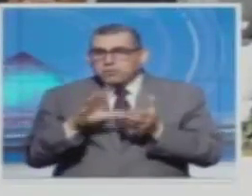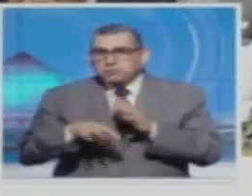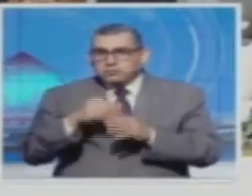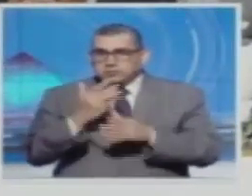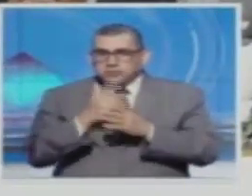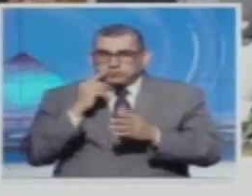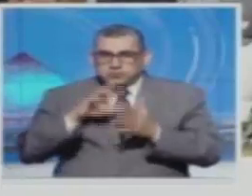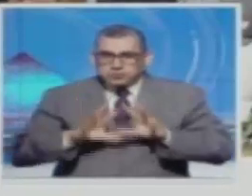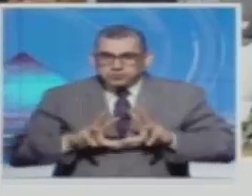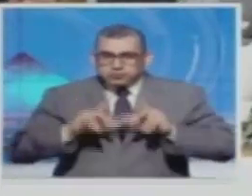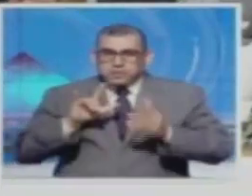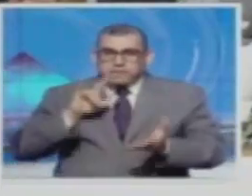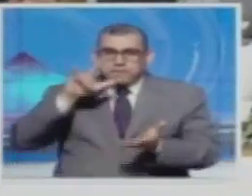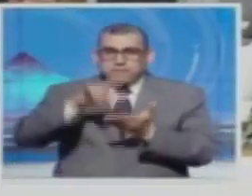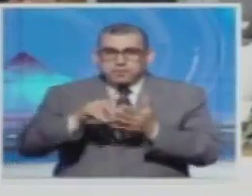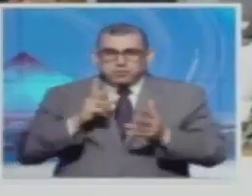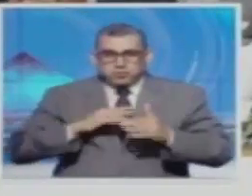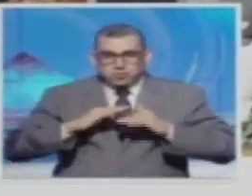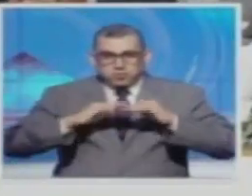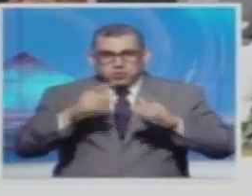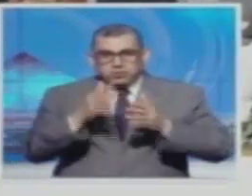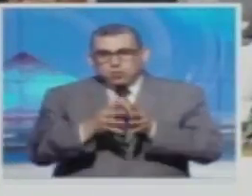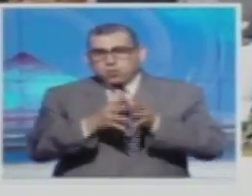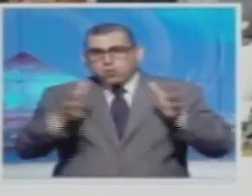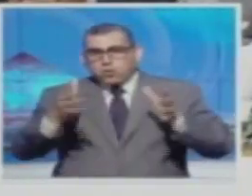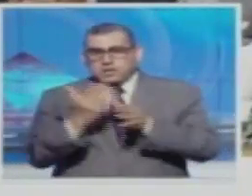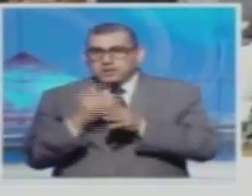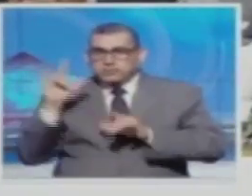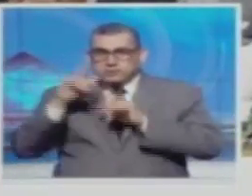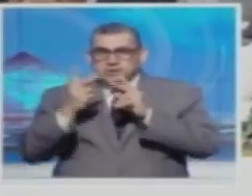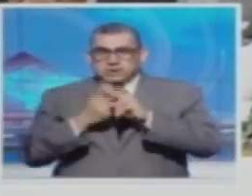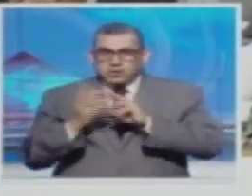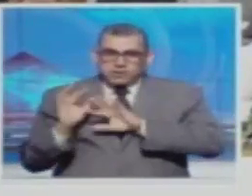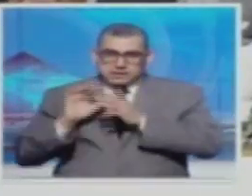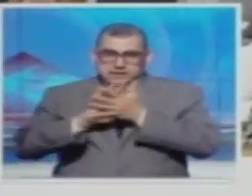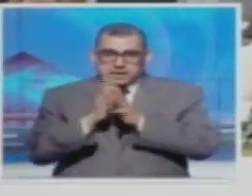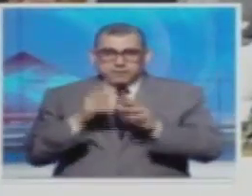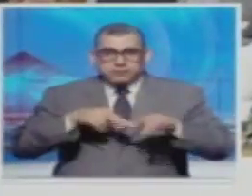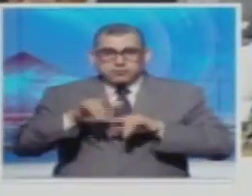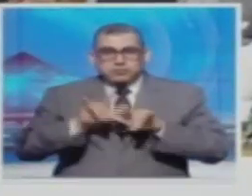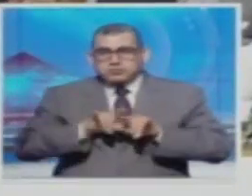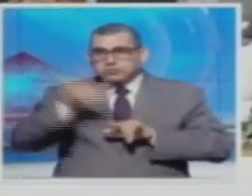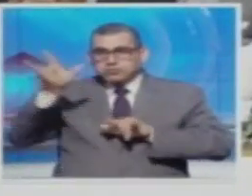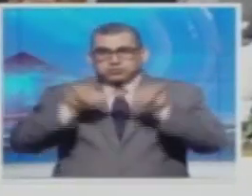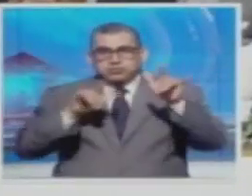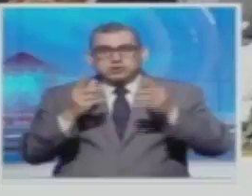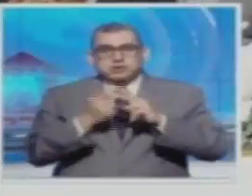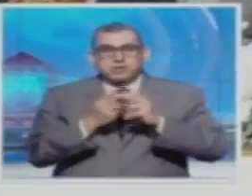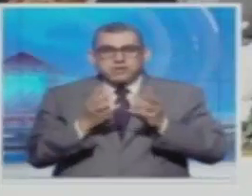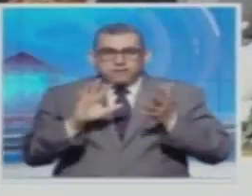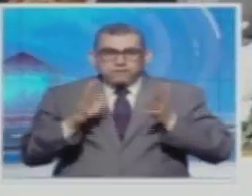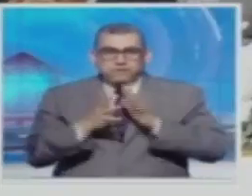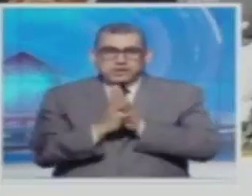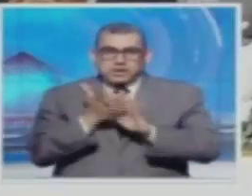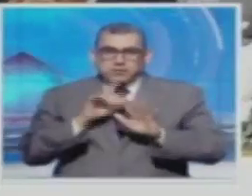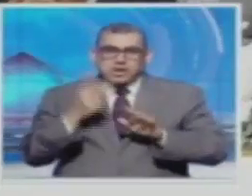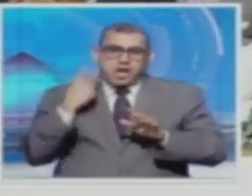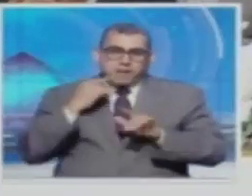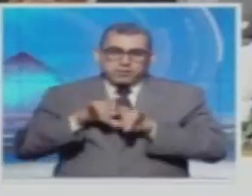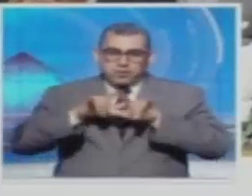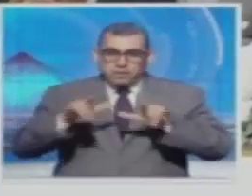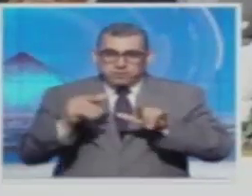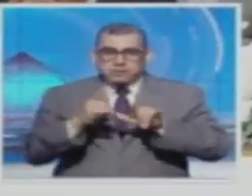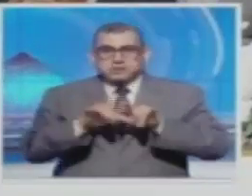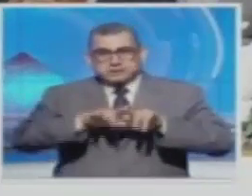يتعلق بتحديث المطارات وزيادة طاقتها الاستيعابية والتوسع في شبكة الخطوط الجوية وتطوير أسطول الطائرات بشركة